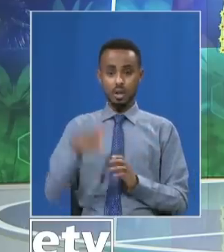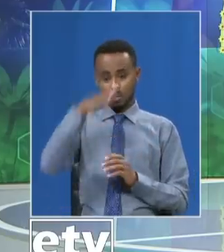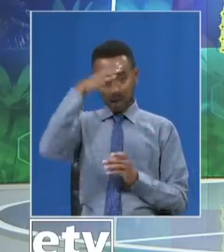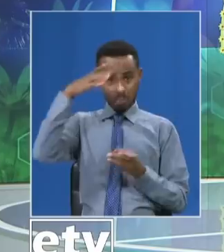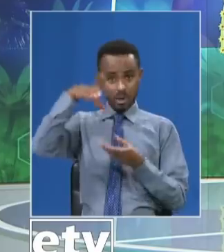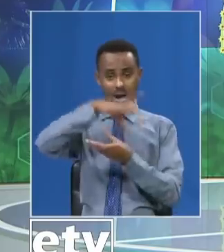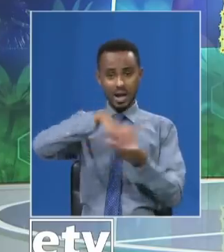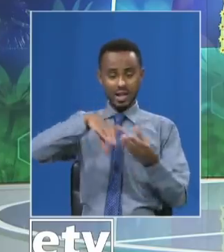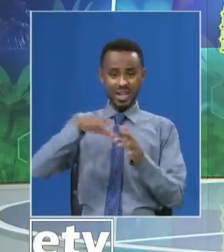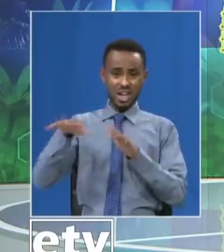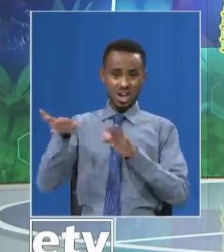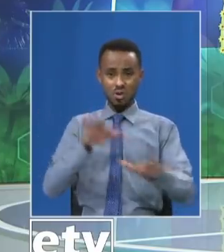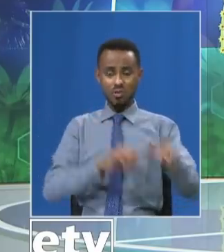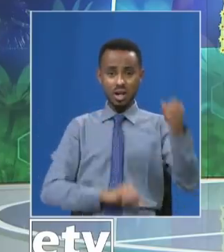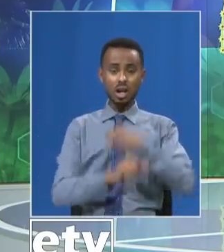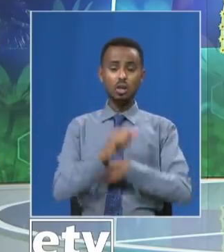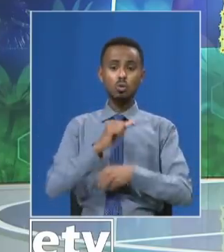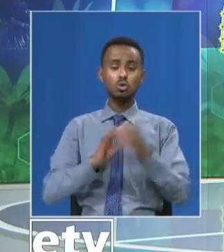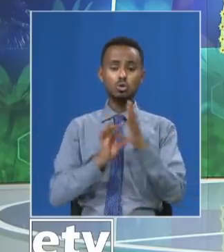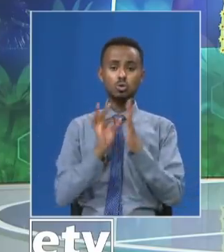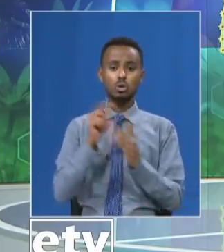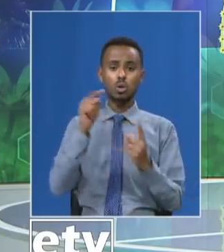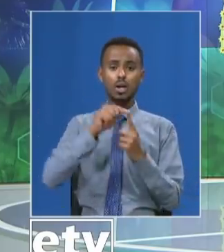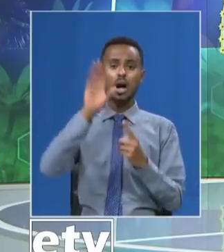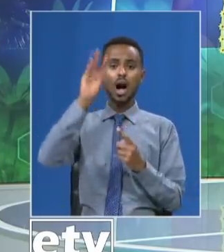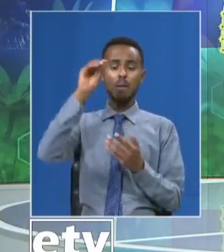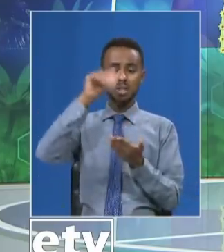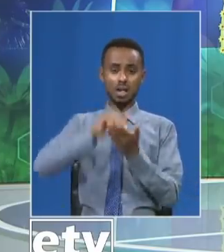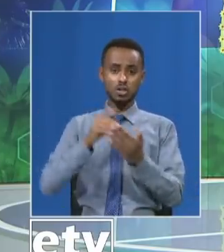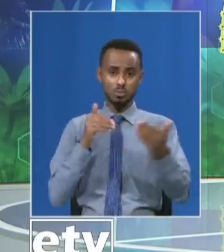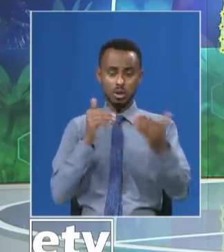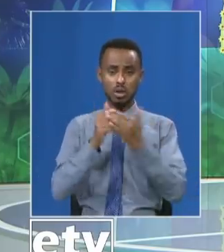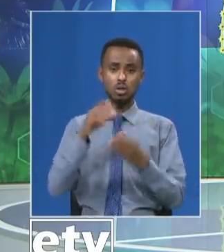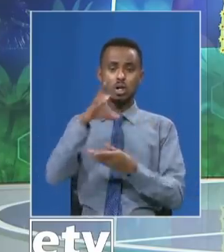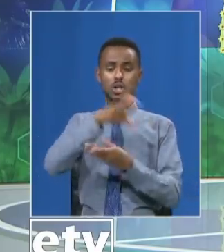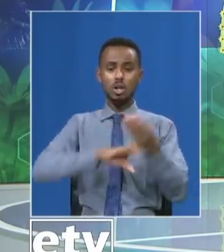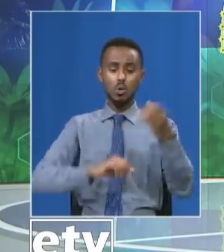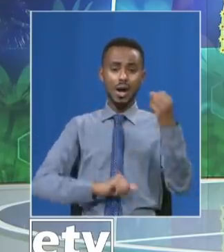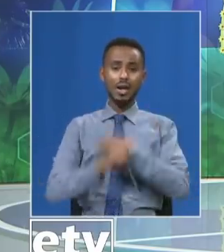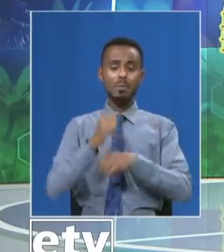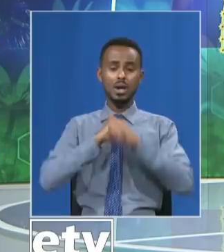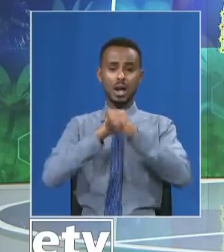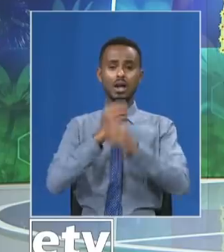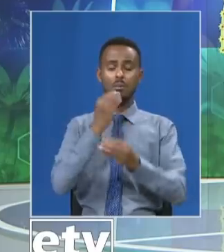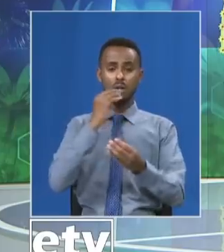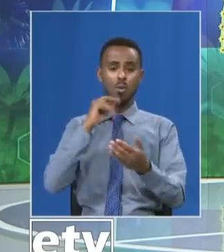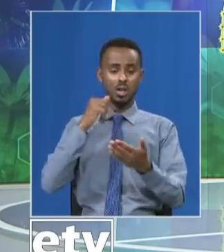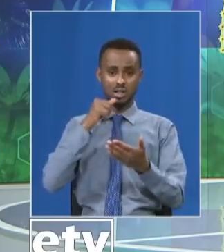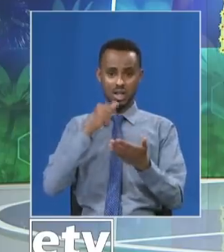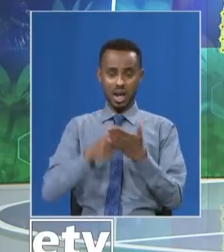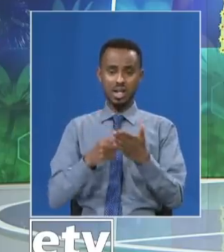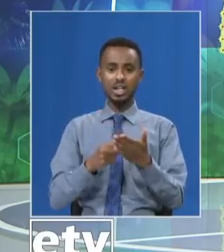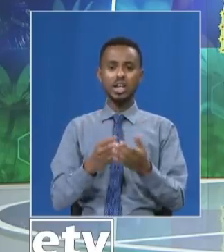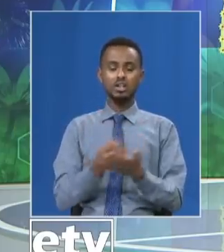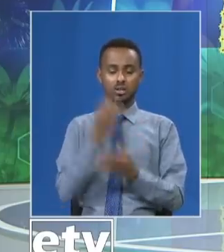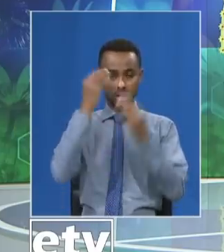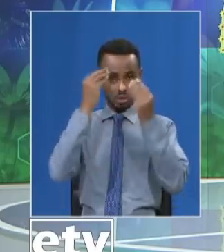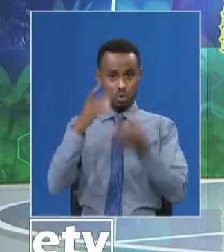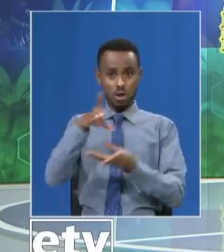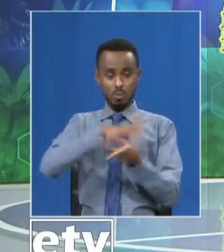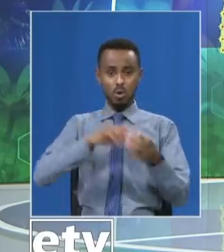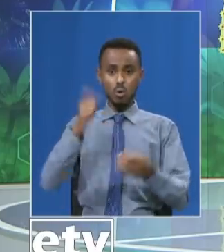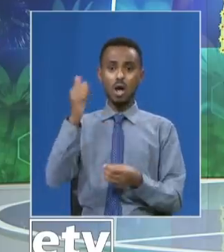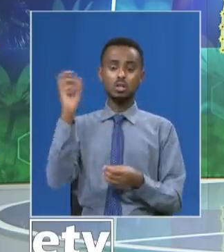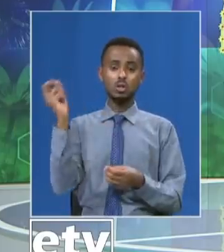በጋምቤላ ክልል የጎርፍ አደጋ ተጎጂዎች ቁጥር ወደ 50 ሺህ መጠጋቱን የክልሉ አደጋ መከላከልና ምግብ ዋስትና ኤጀንሲ አስታወቀ። በክልሉ